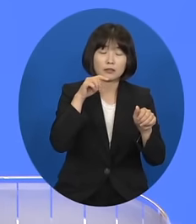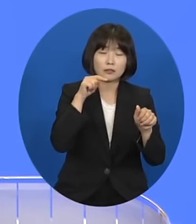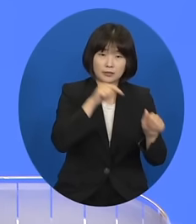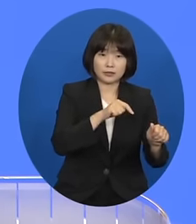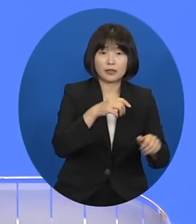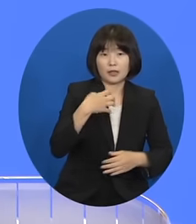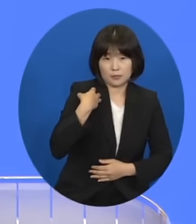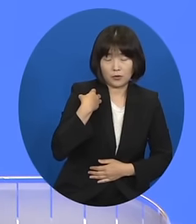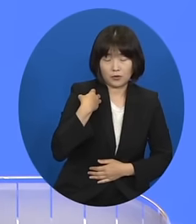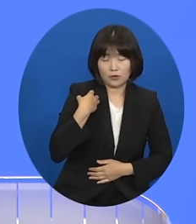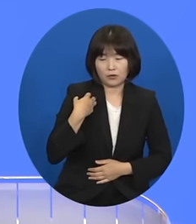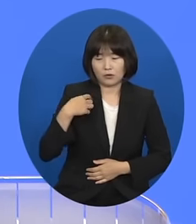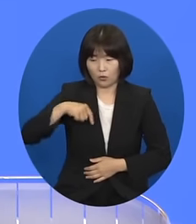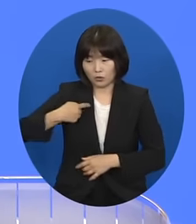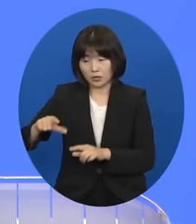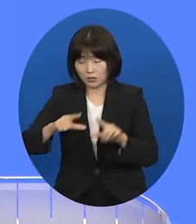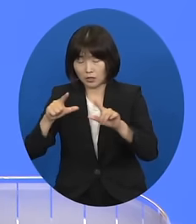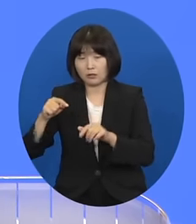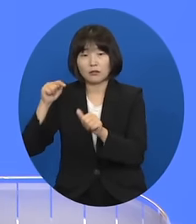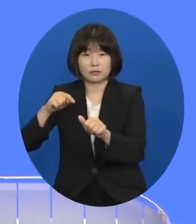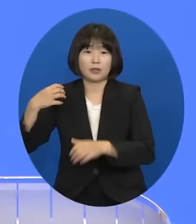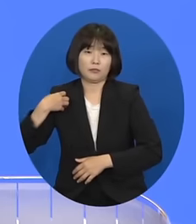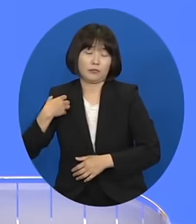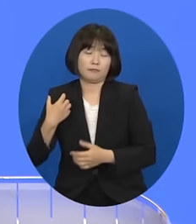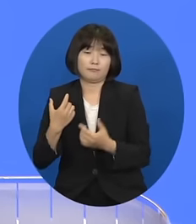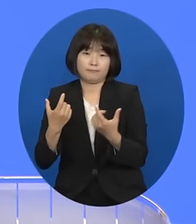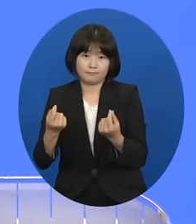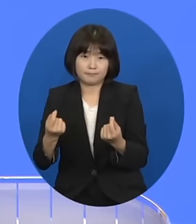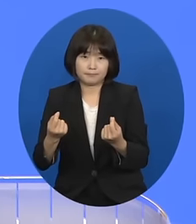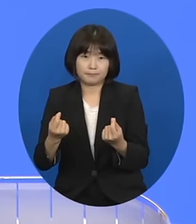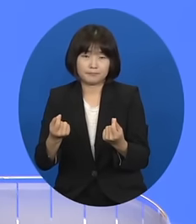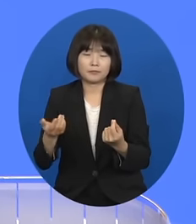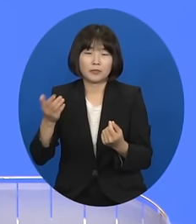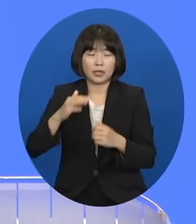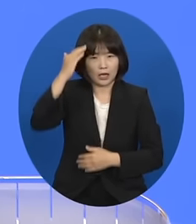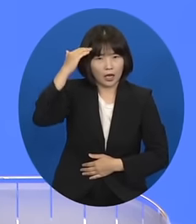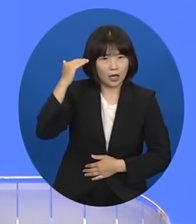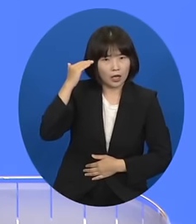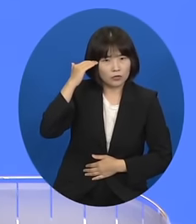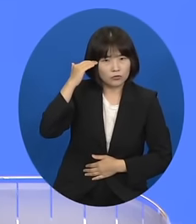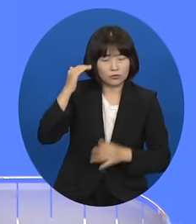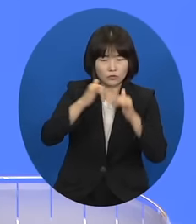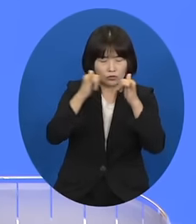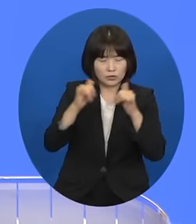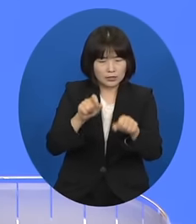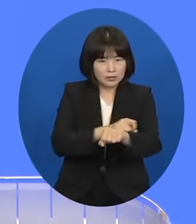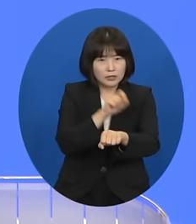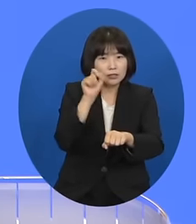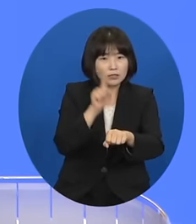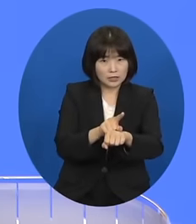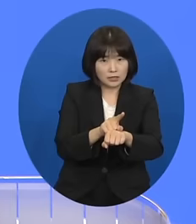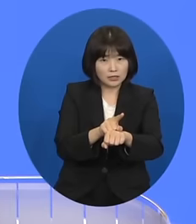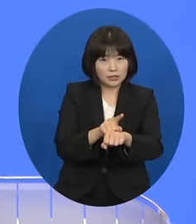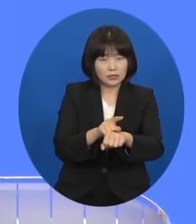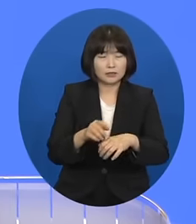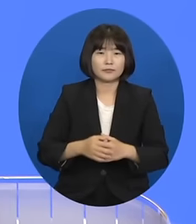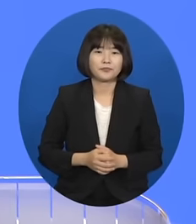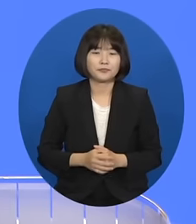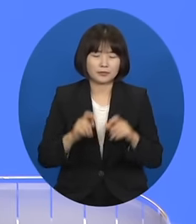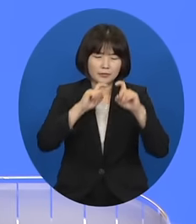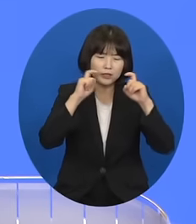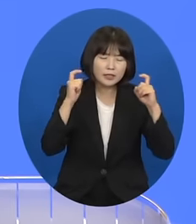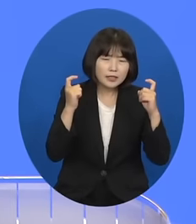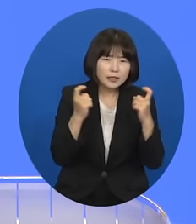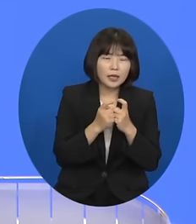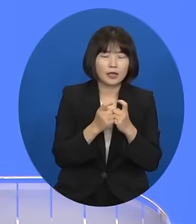거예요. 하지만 이 1인 가구의 한국의 특징은 지금 늘어난 특징은 이런 배경이라기보다는 이 핵개인화 사회의